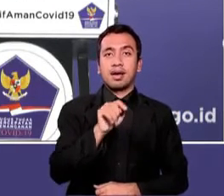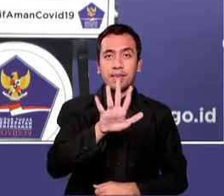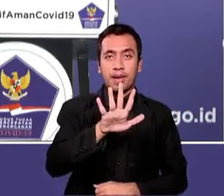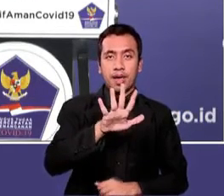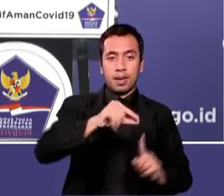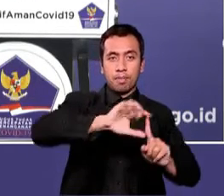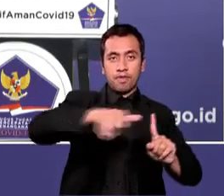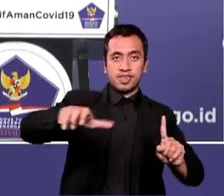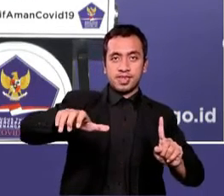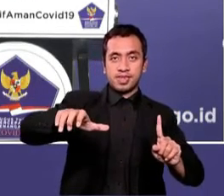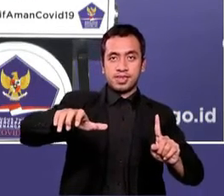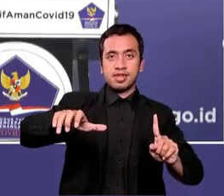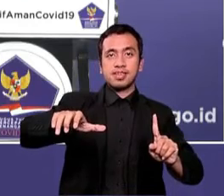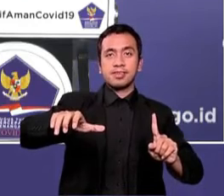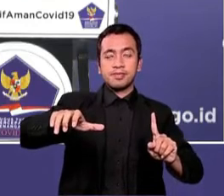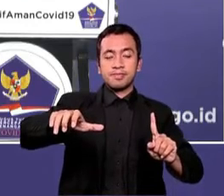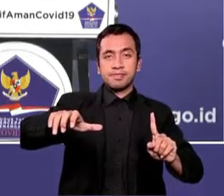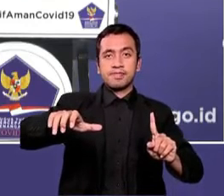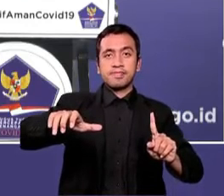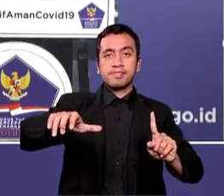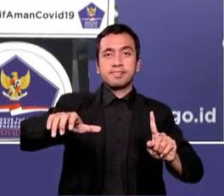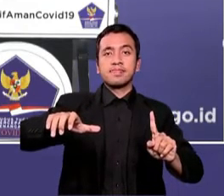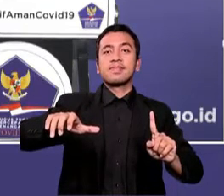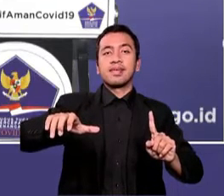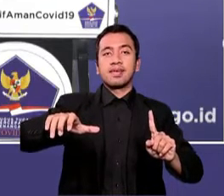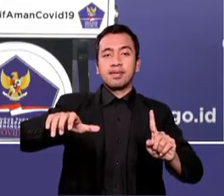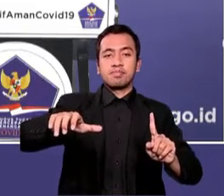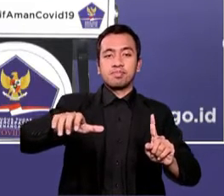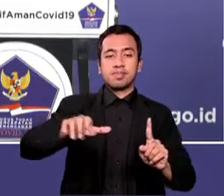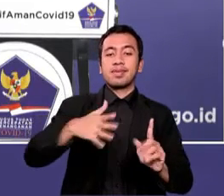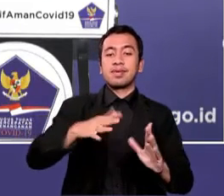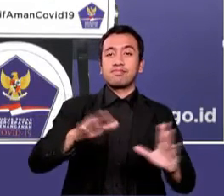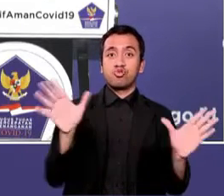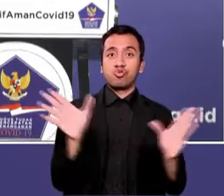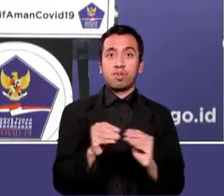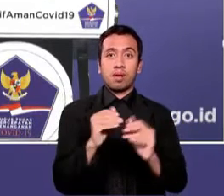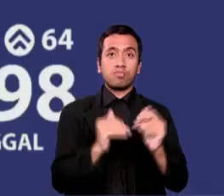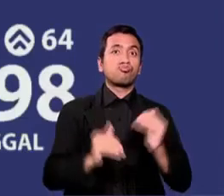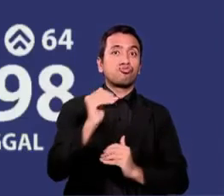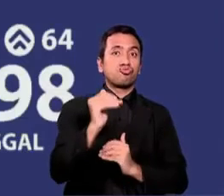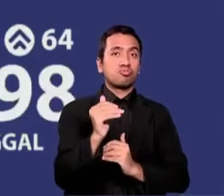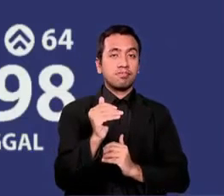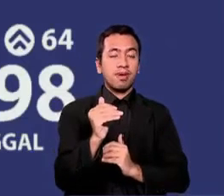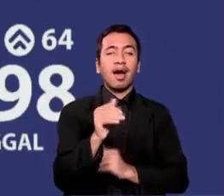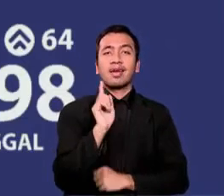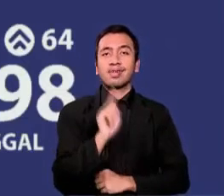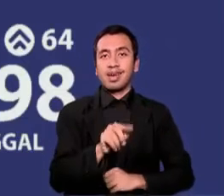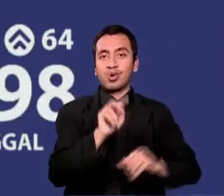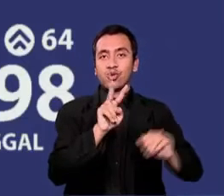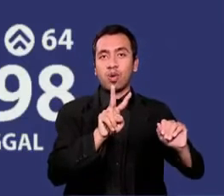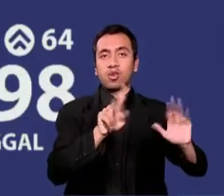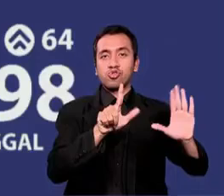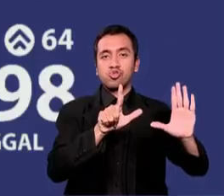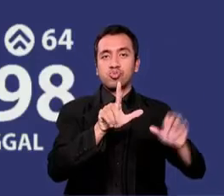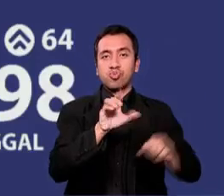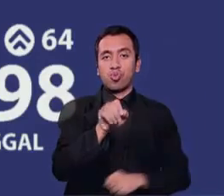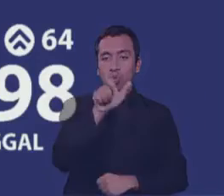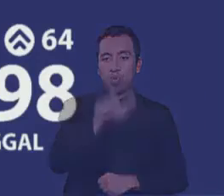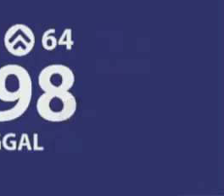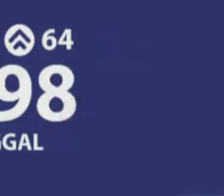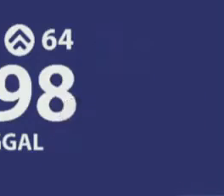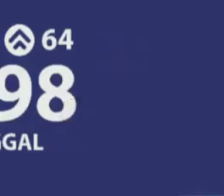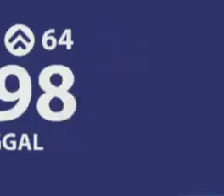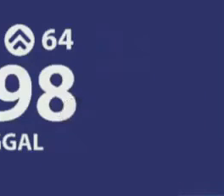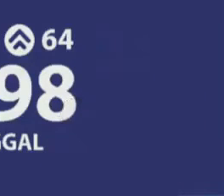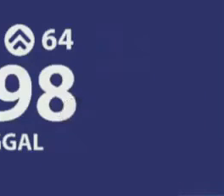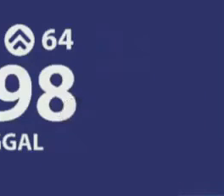lima provinsi yang angka laporannya cukup tinggi diantaranya adalah 270 kasus positif